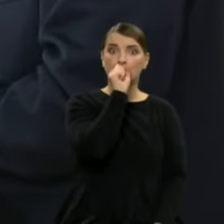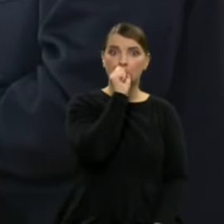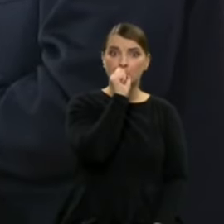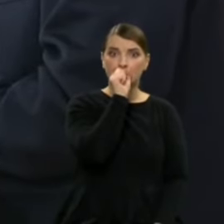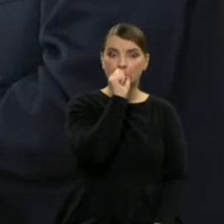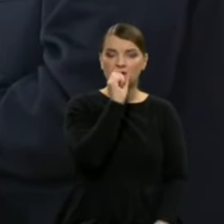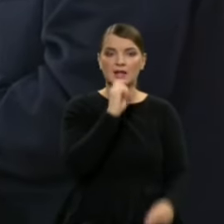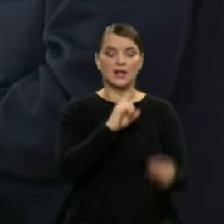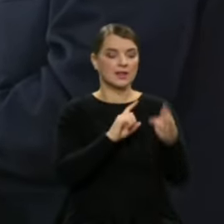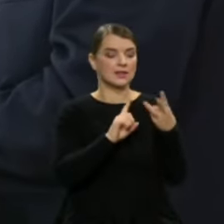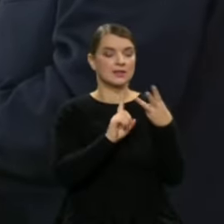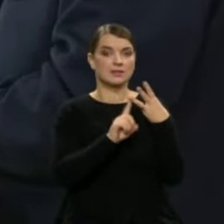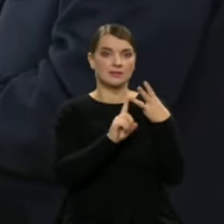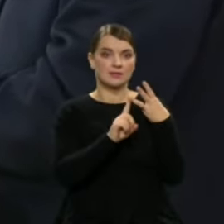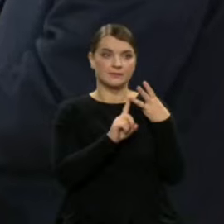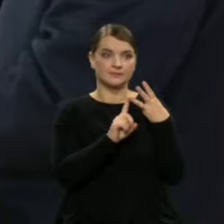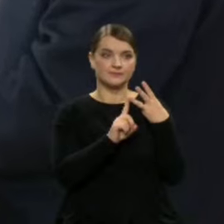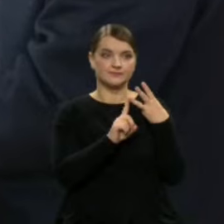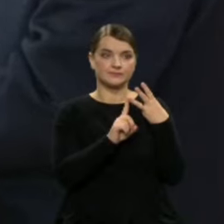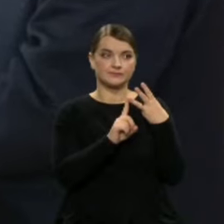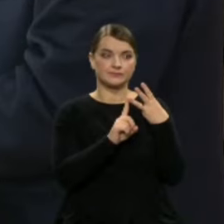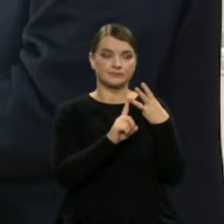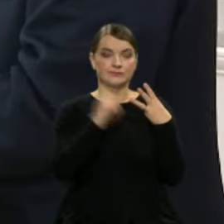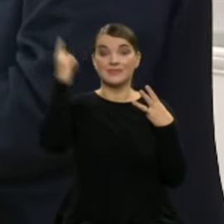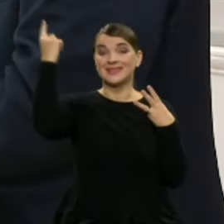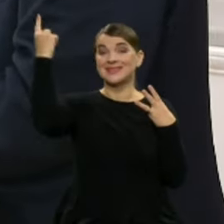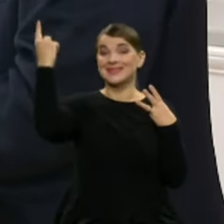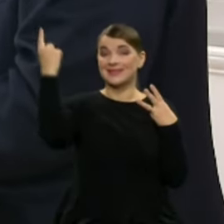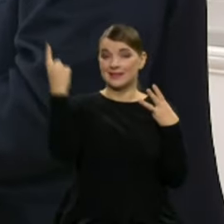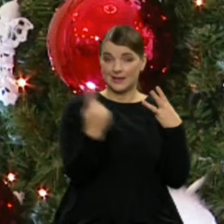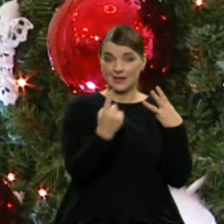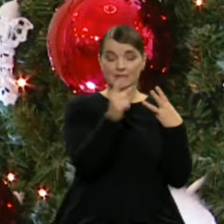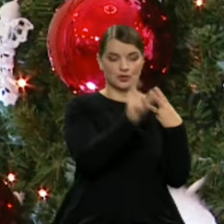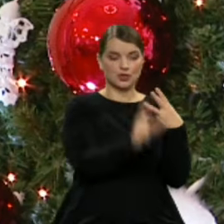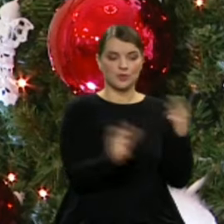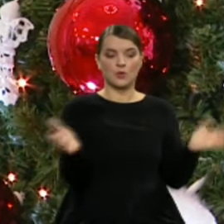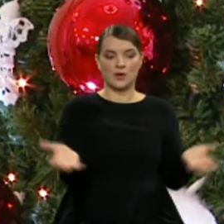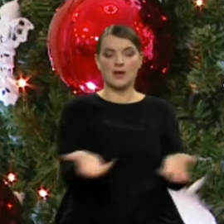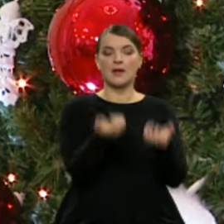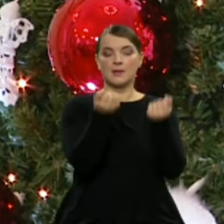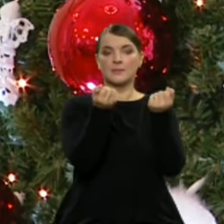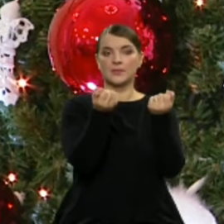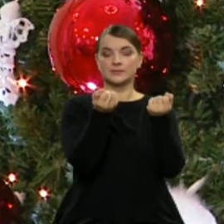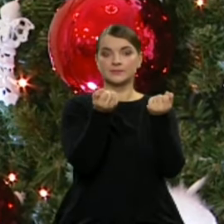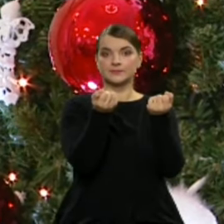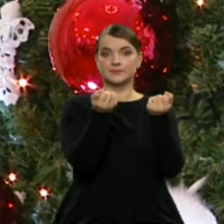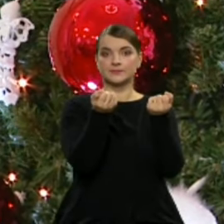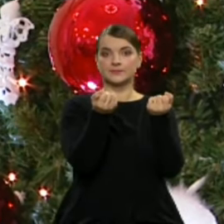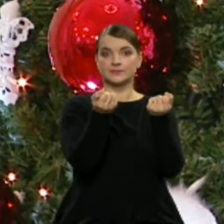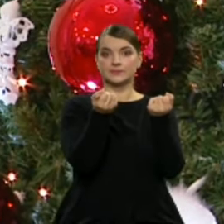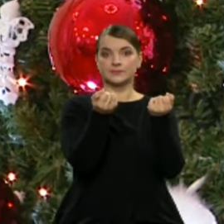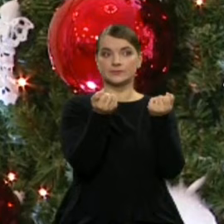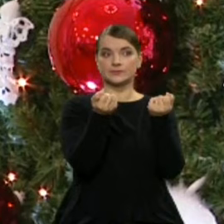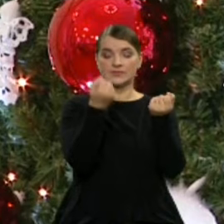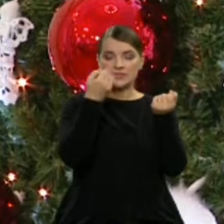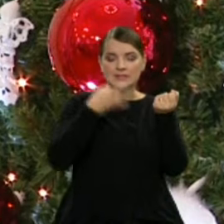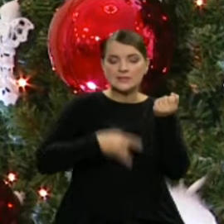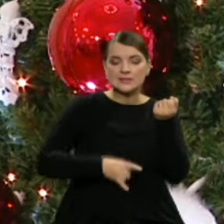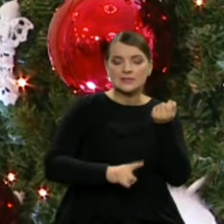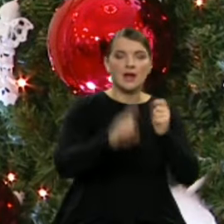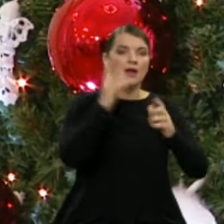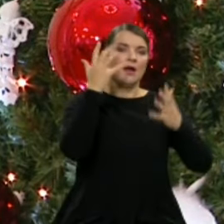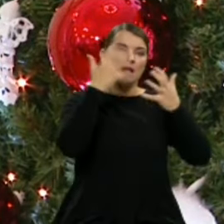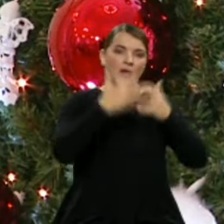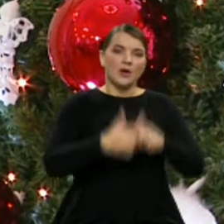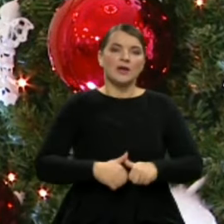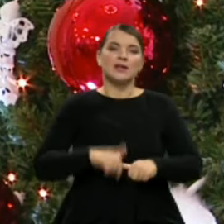Trečia. Dievas yra žmogaus gelbėtojas. Savo prigimtyje nešiojamės rojaus